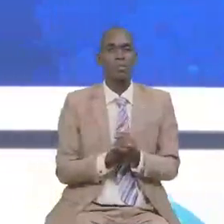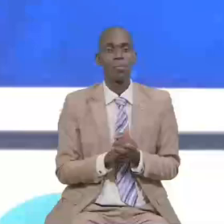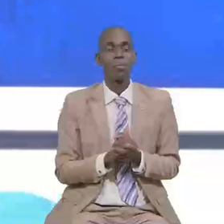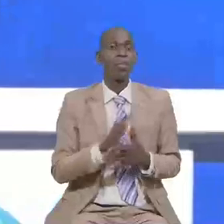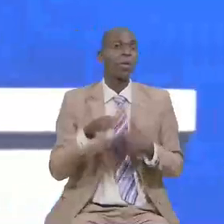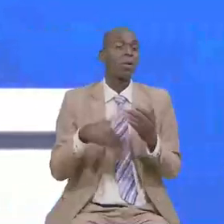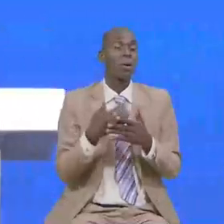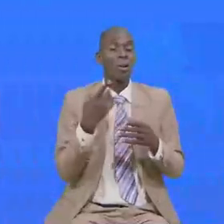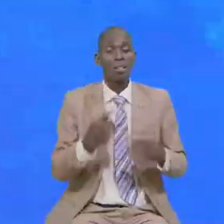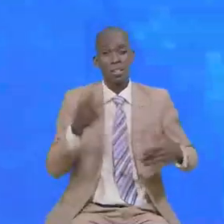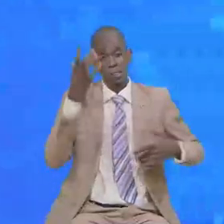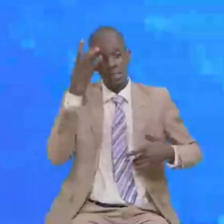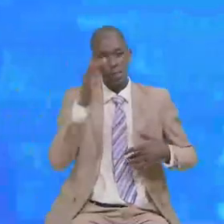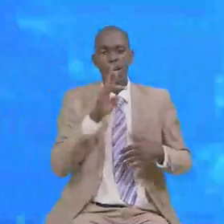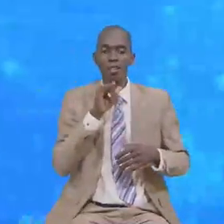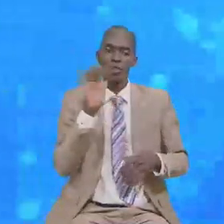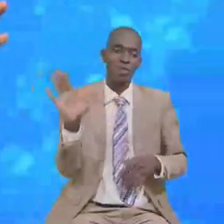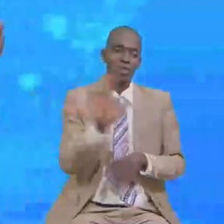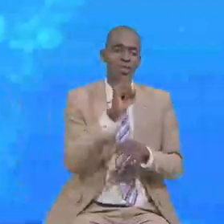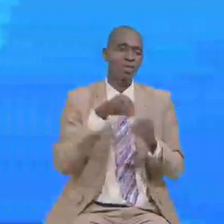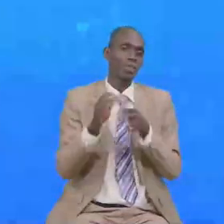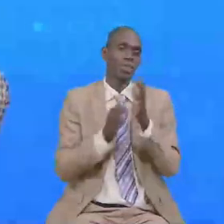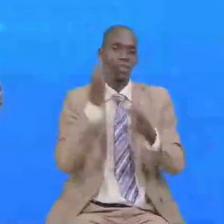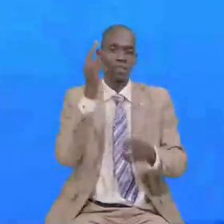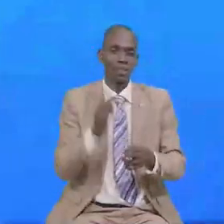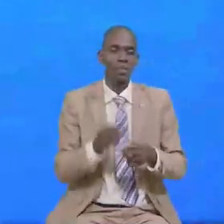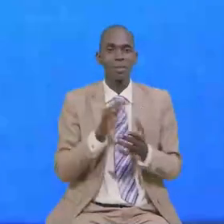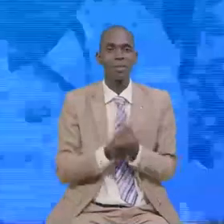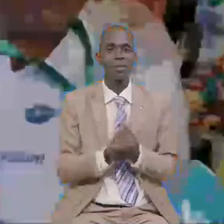ces maladies ne sont pas pour toi.